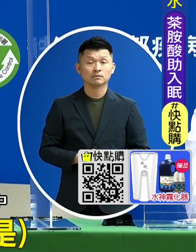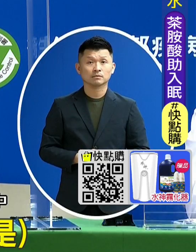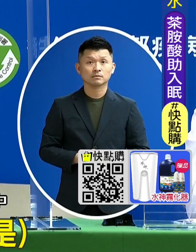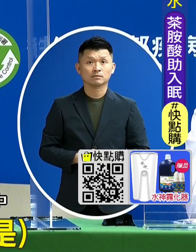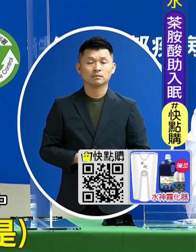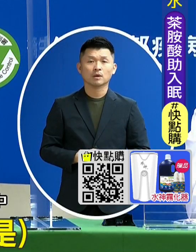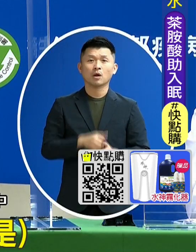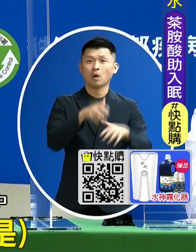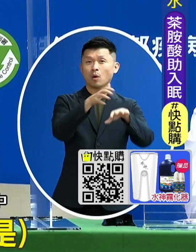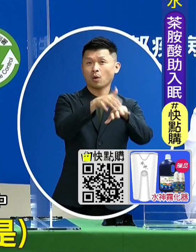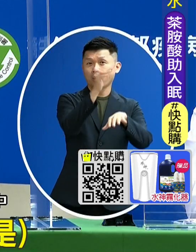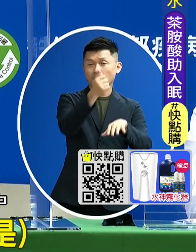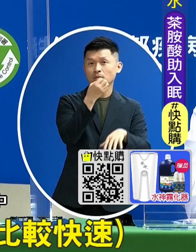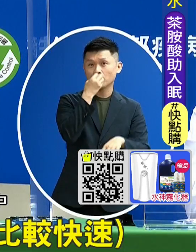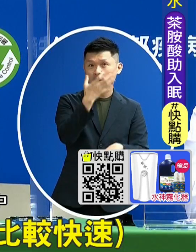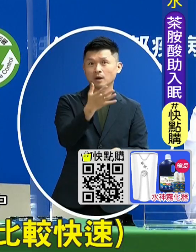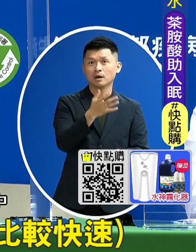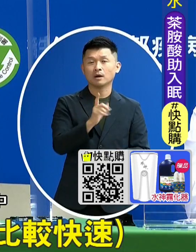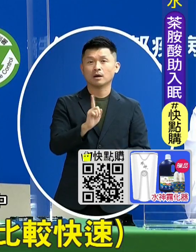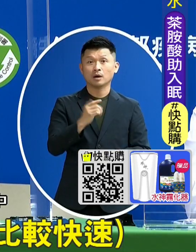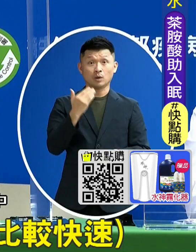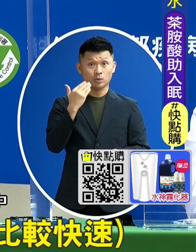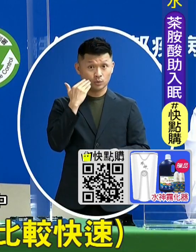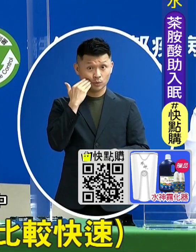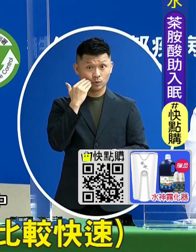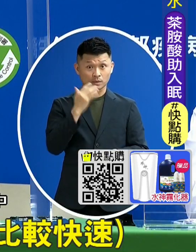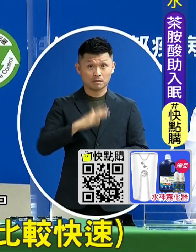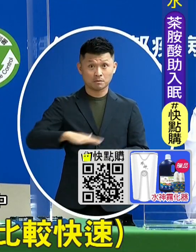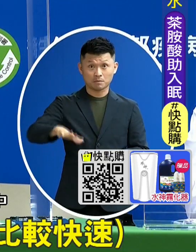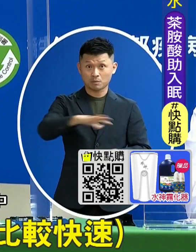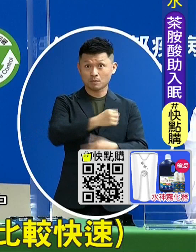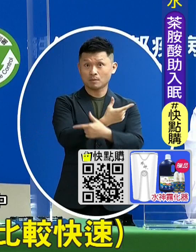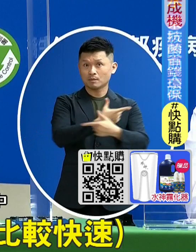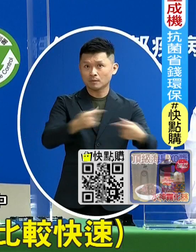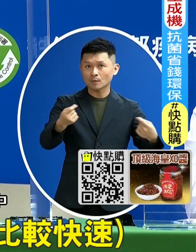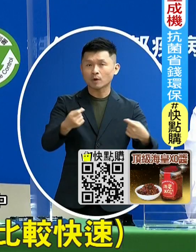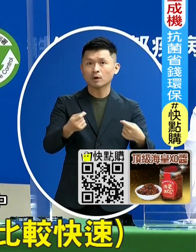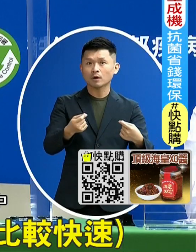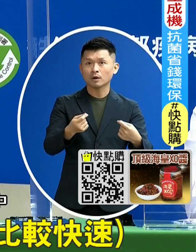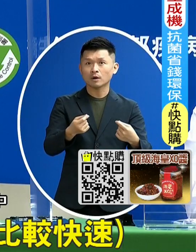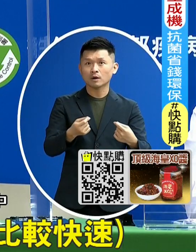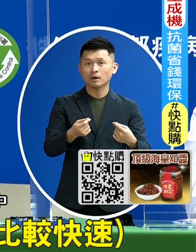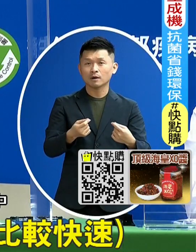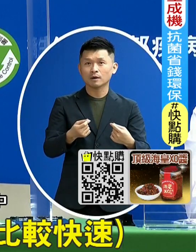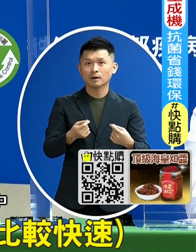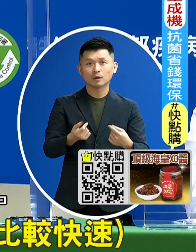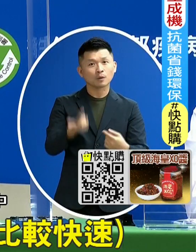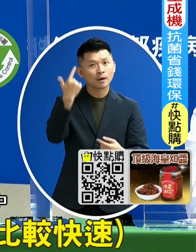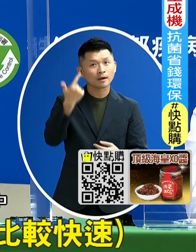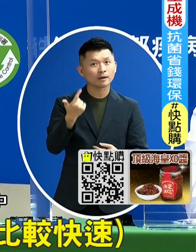因为他讲说就是这样子做的话才能够比较快速，等一下我看一